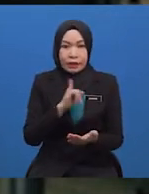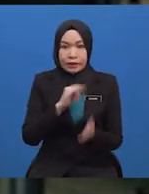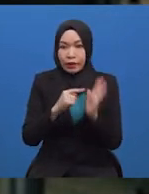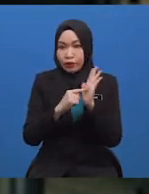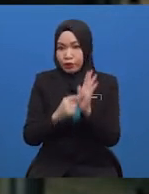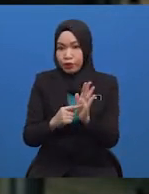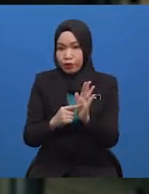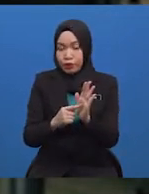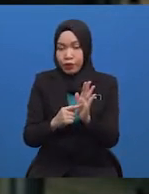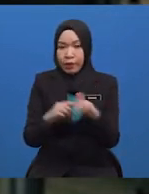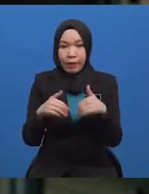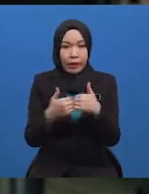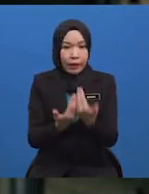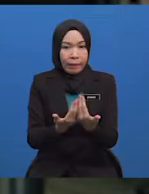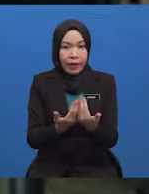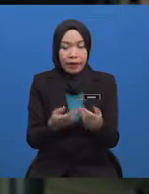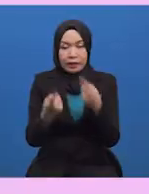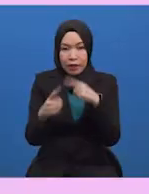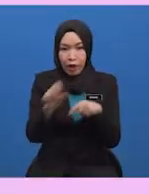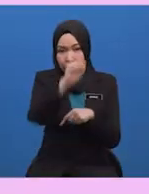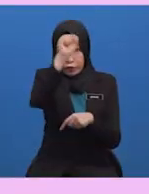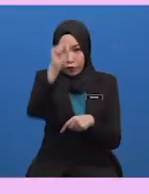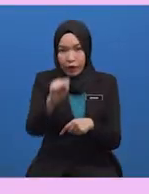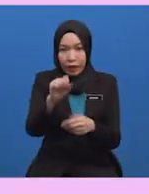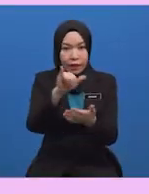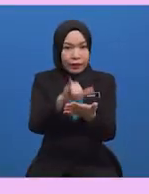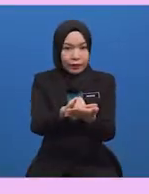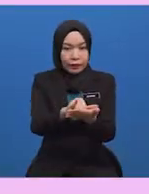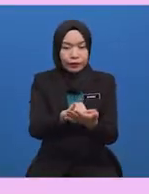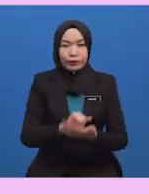untuk menjawab soalan tersebut.